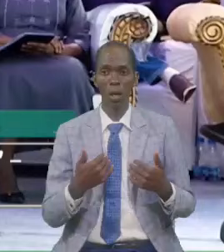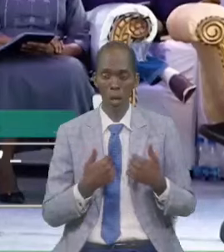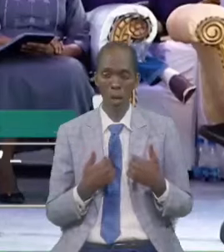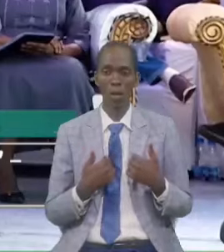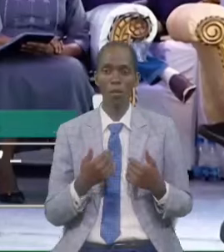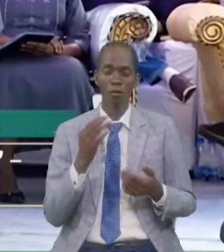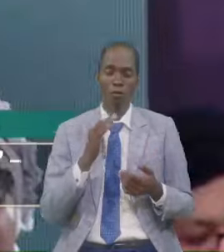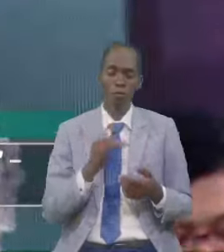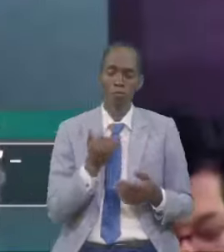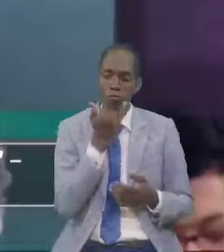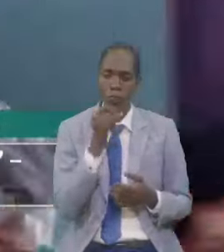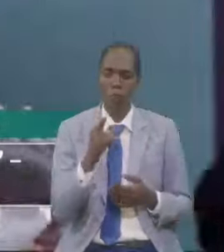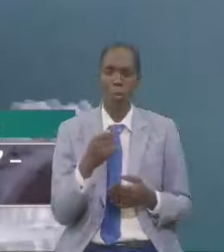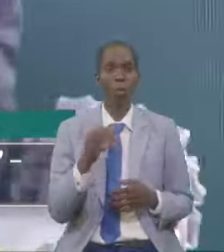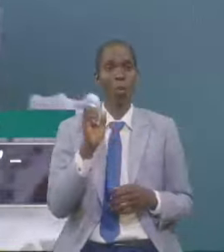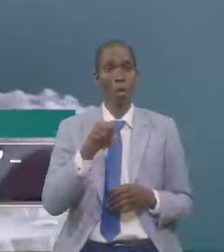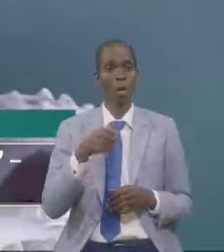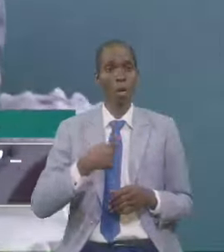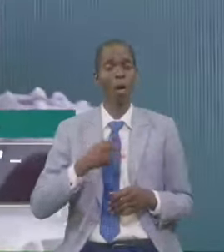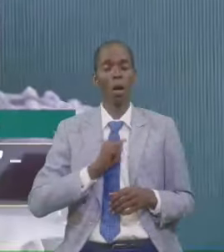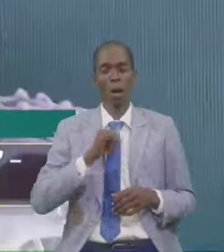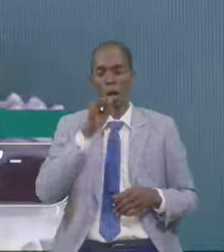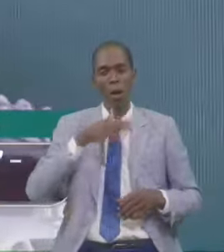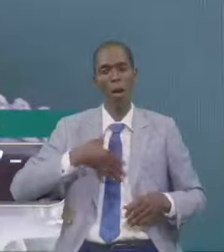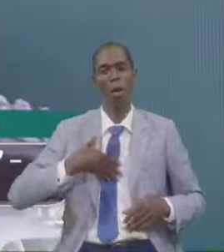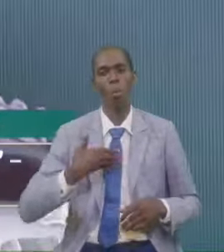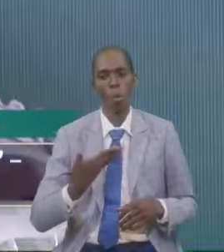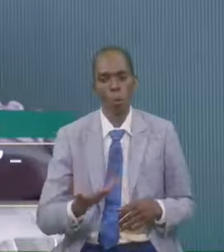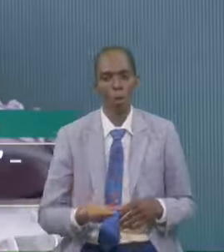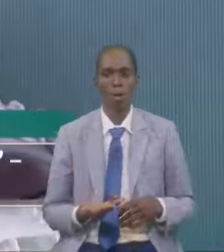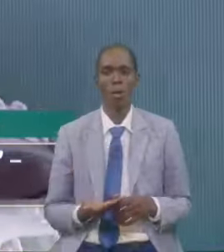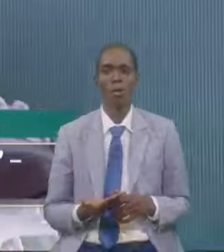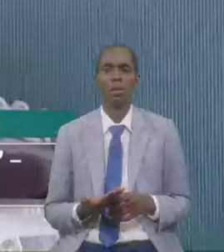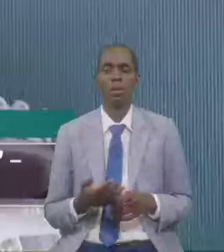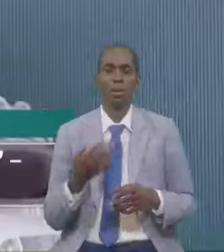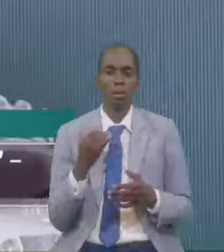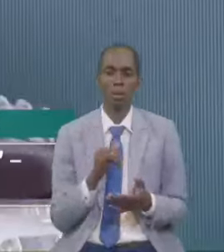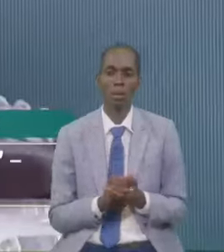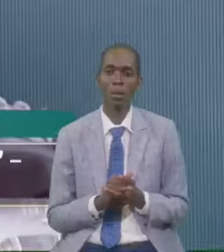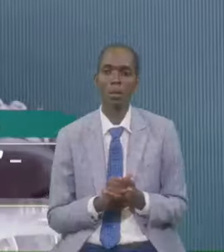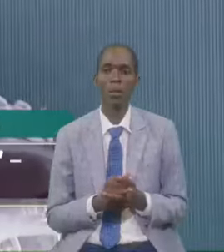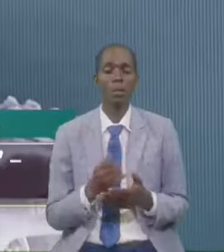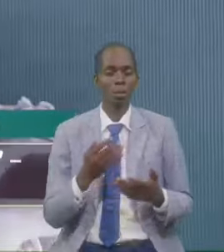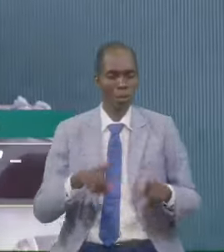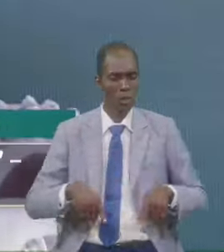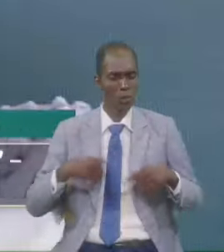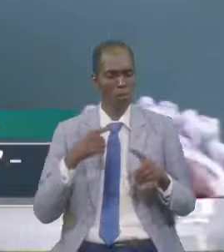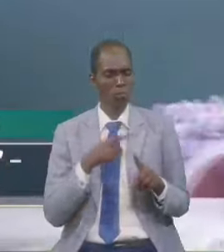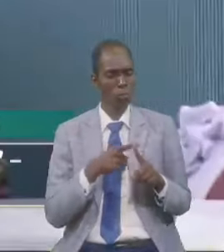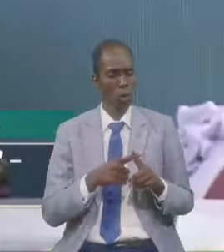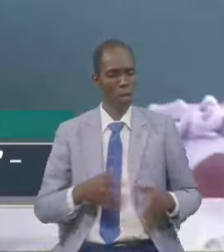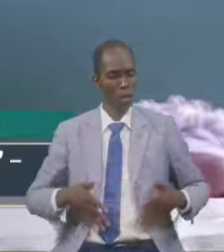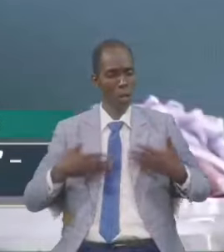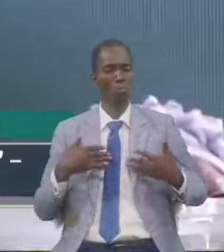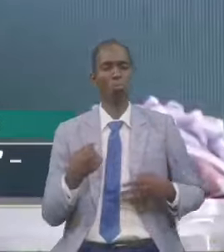అంటున్నాడు, అభ్యంతర పడకండి, నేను ఇష్టపడుతున్నాను, రండి. ఎ పాజిటివ్ ప్రోయాక్టివ్ లైఫ్. I am willing. Oh, chaala churukaina jeevithanni